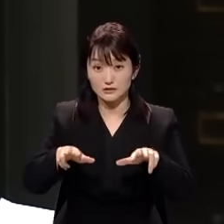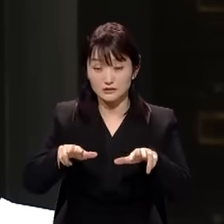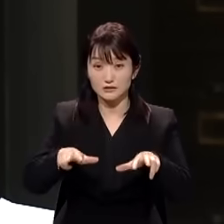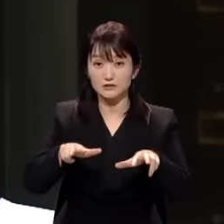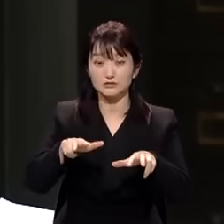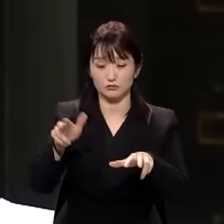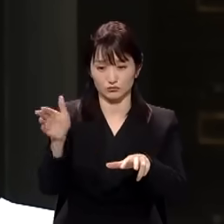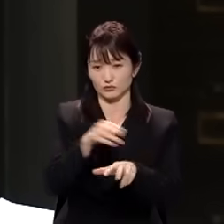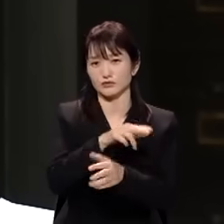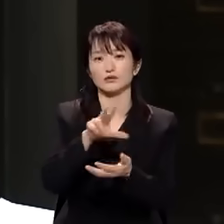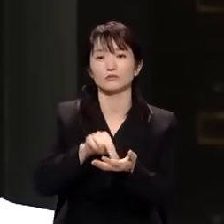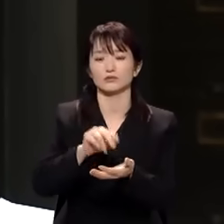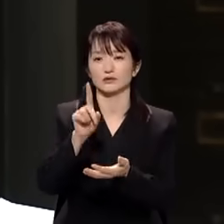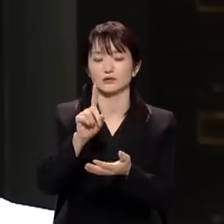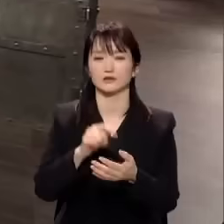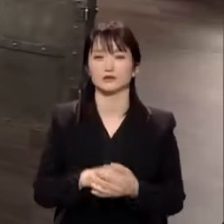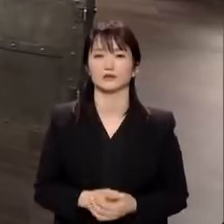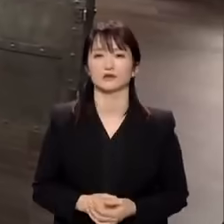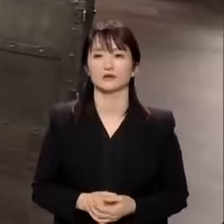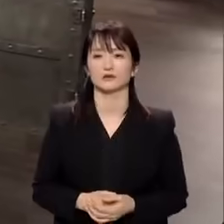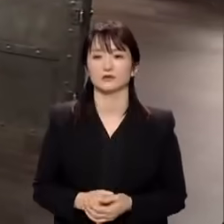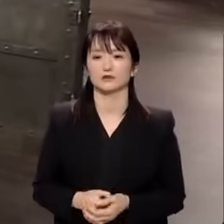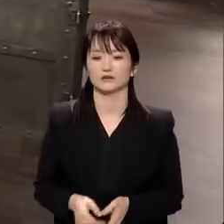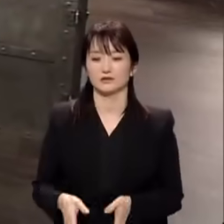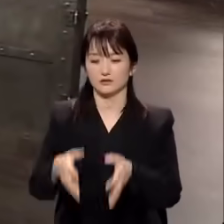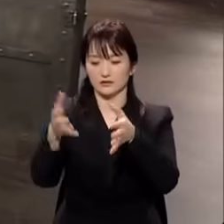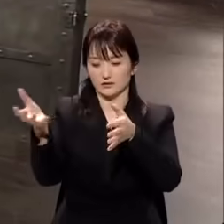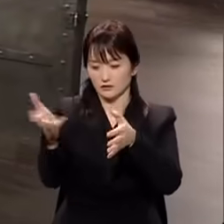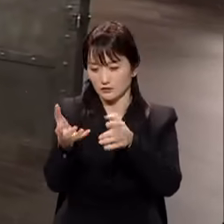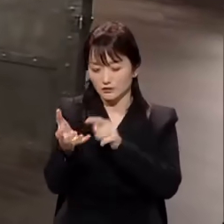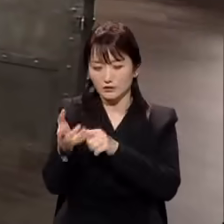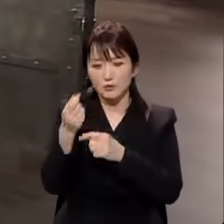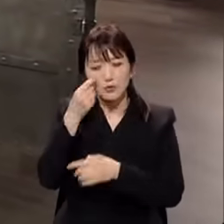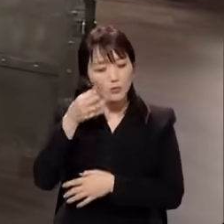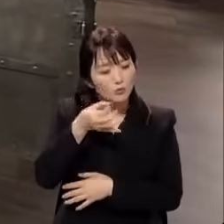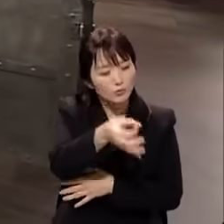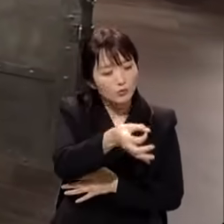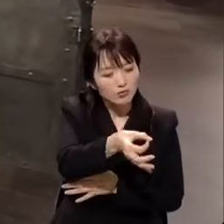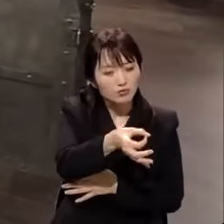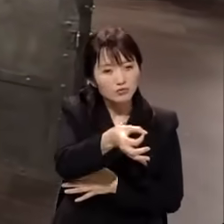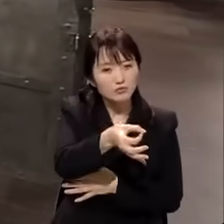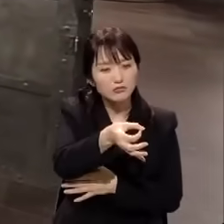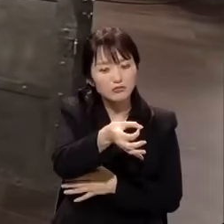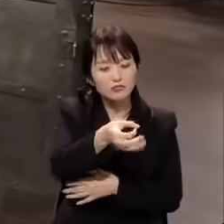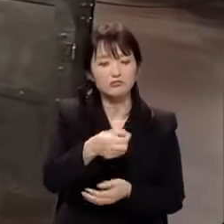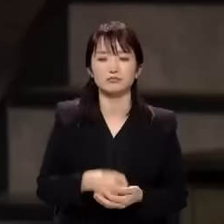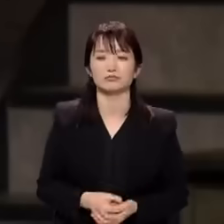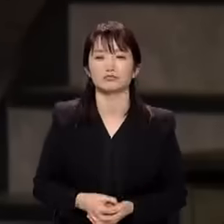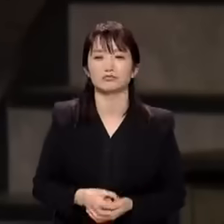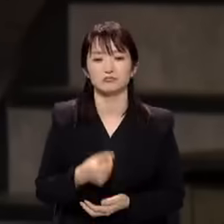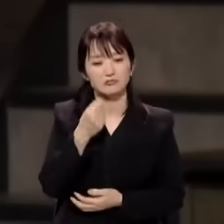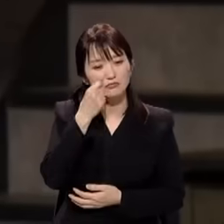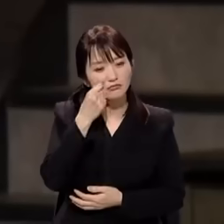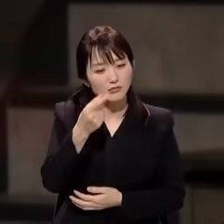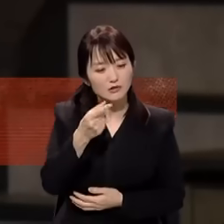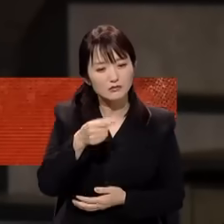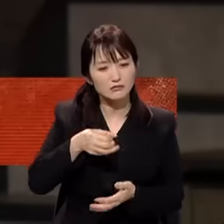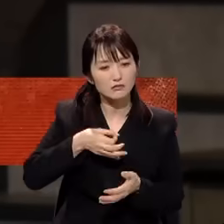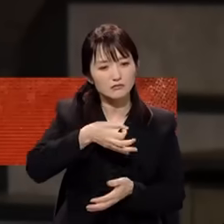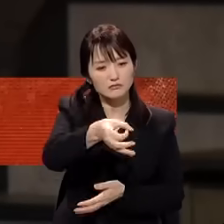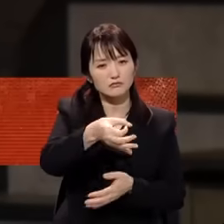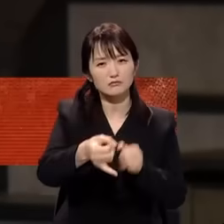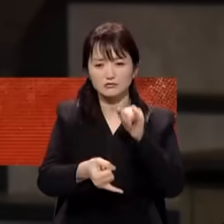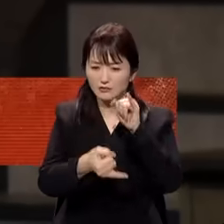졌습니다. 예, 그러니까 이제 세입자가 월세를 납부를 해야 되는데 월세를 지속적으로 납부를 하지 않는 그런 상황이